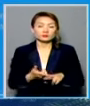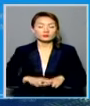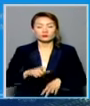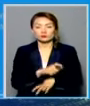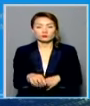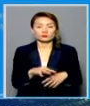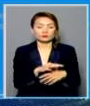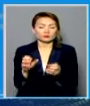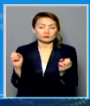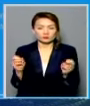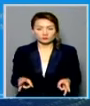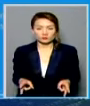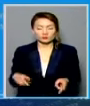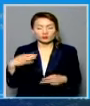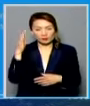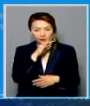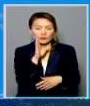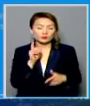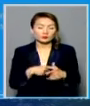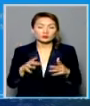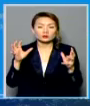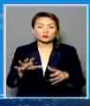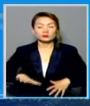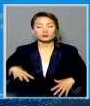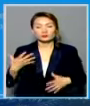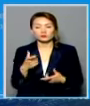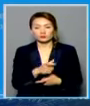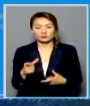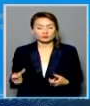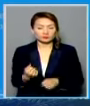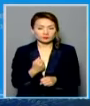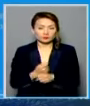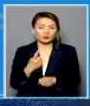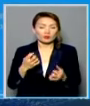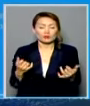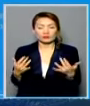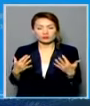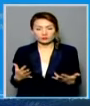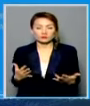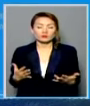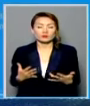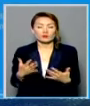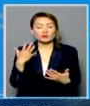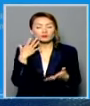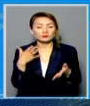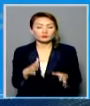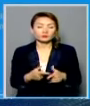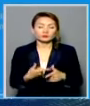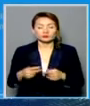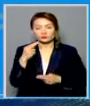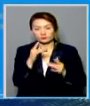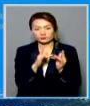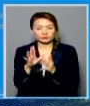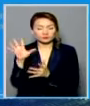граждан, сопровождающих, то есть родителей или законных представителей, предметы первой необходимости, спального места, еды и